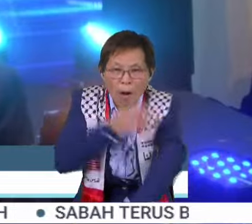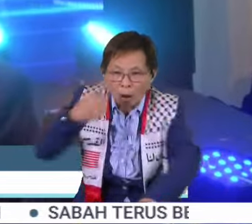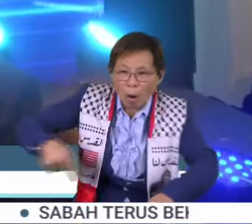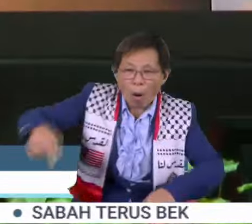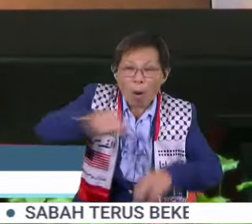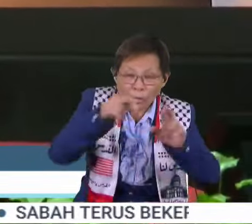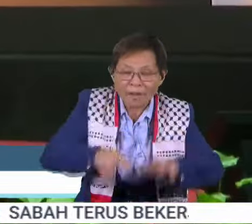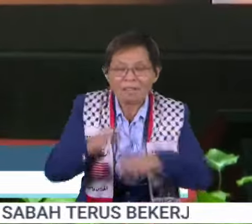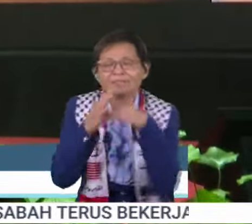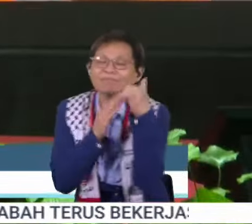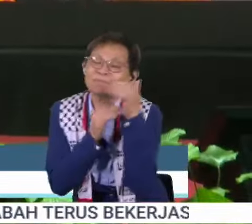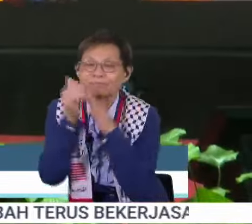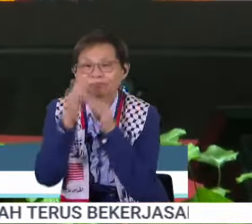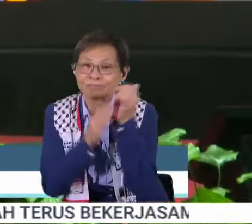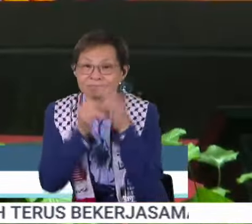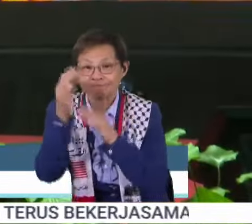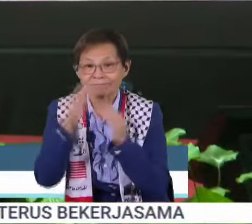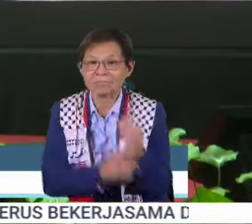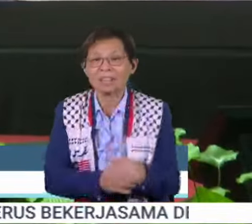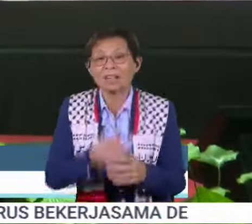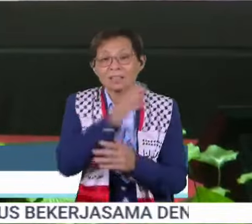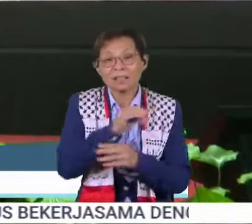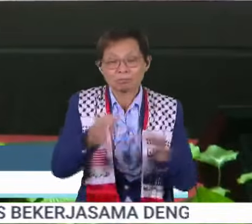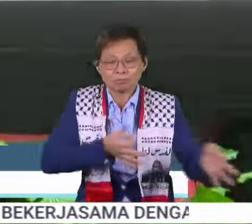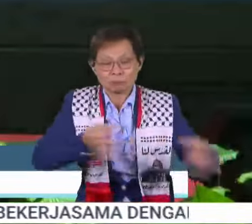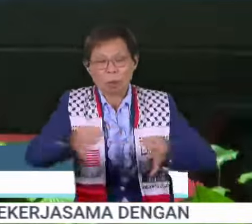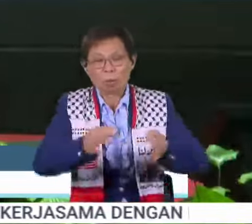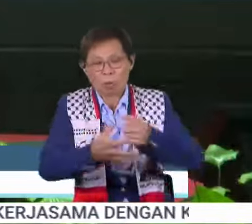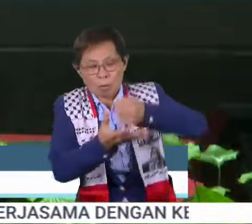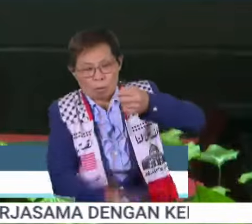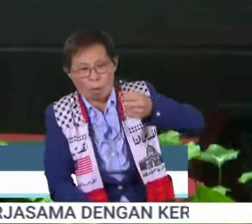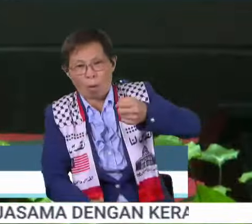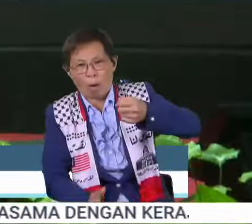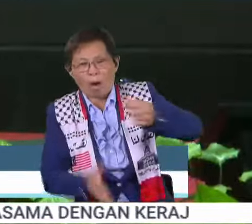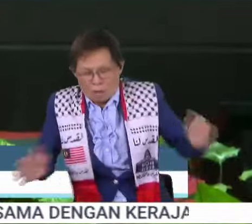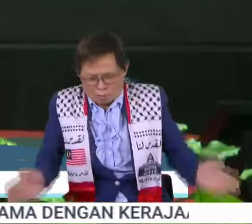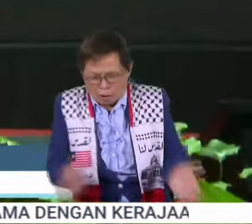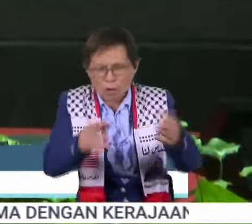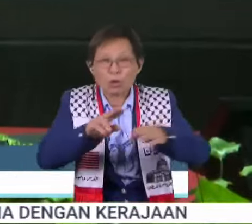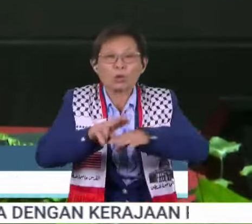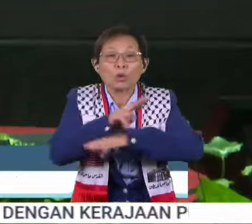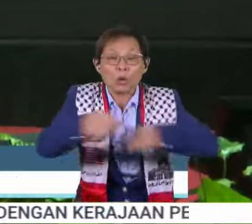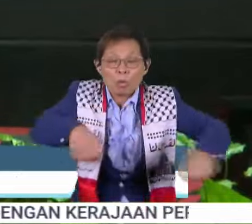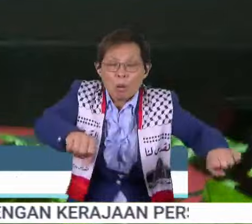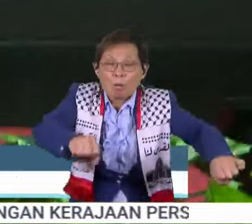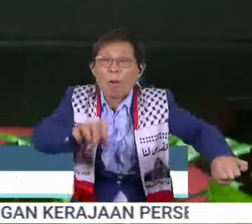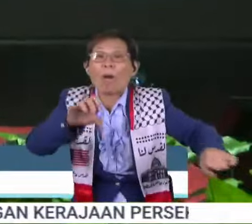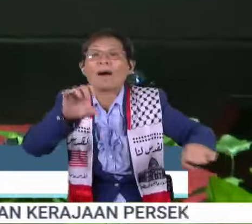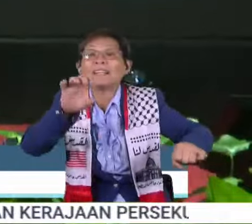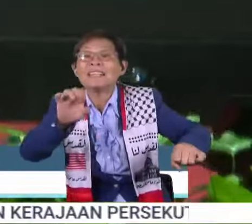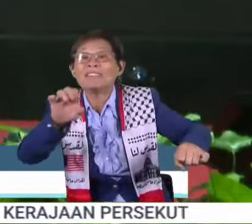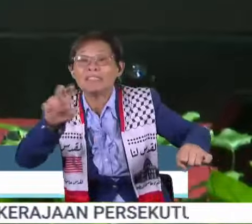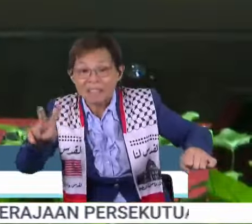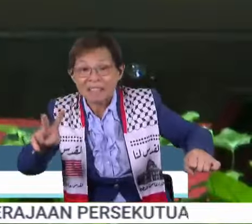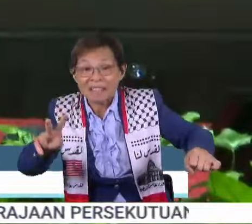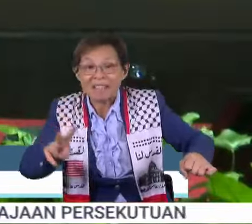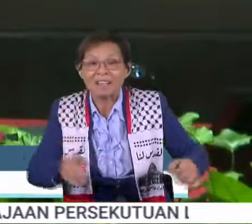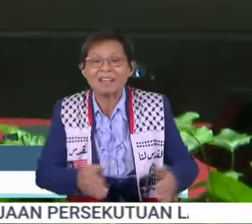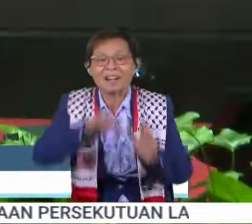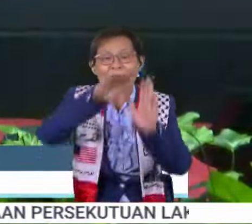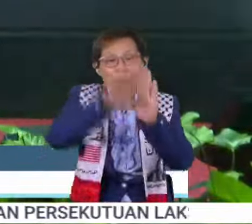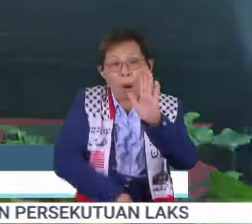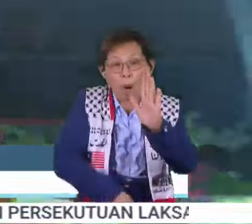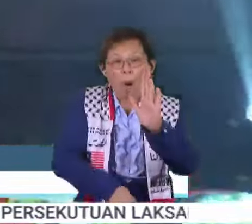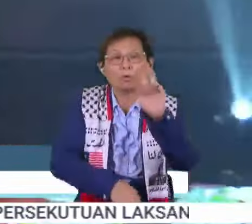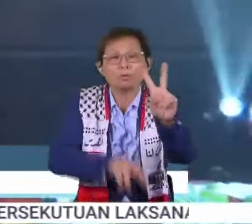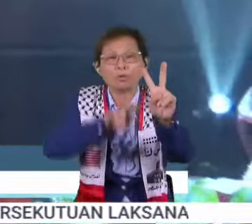lebih selesa lah. Sementara itu, jelasnya peruntukan bagi skim galakan penggunaan motosikal elektrik Maricas yang menawarkan rebat